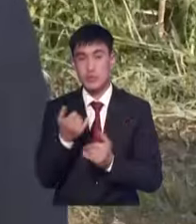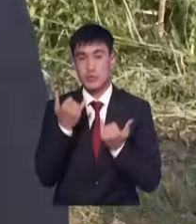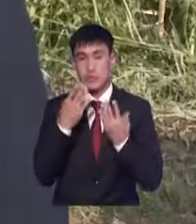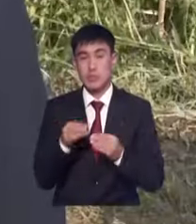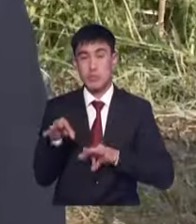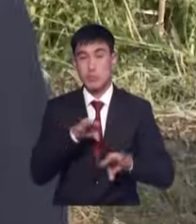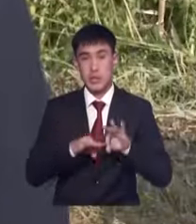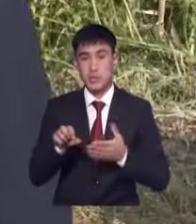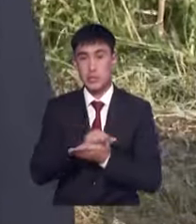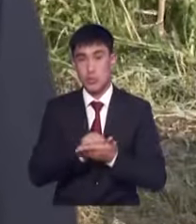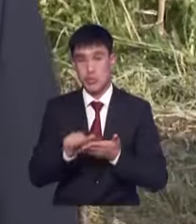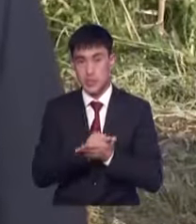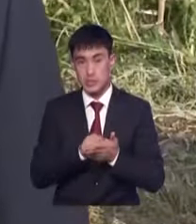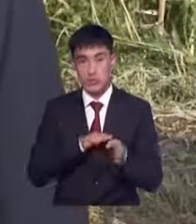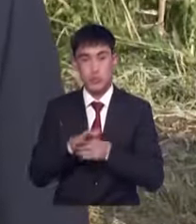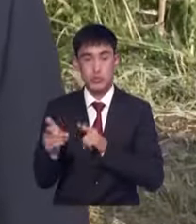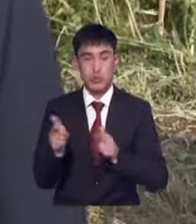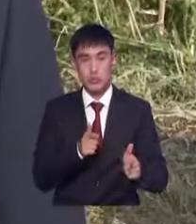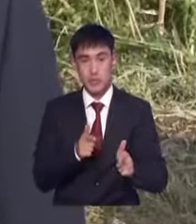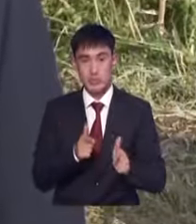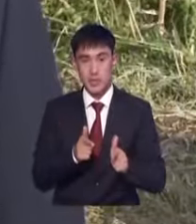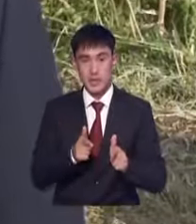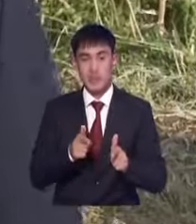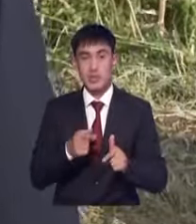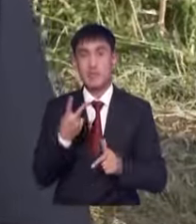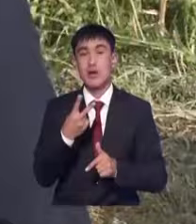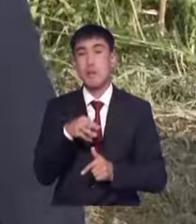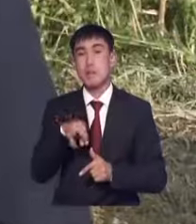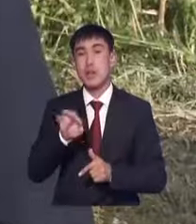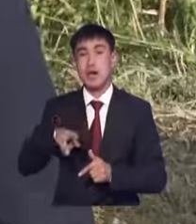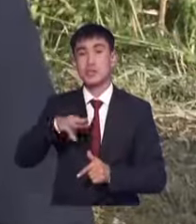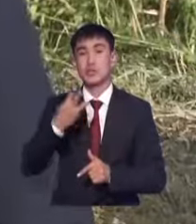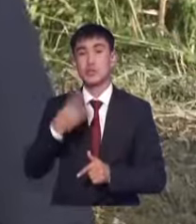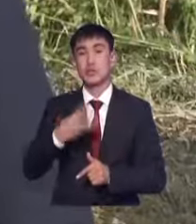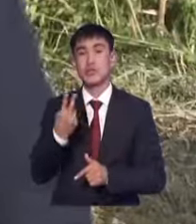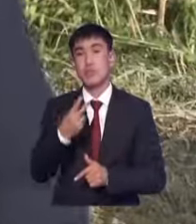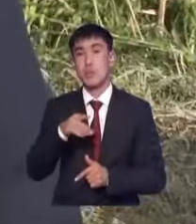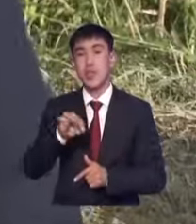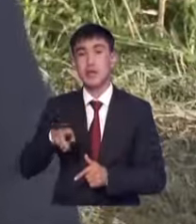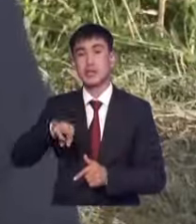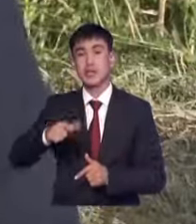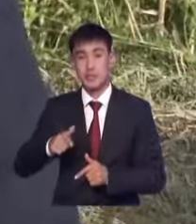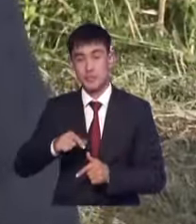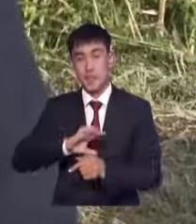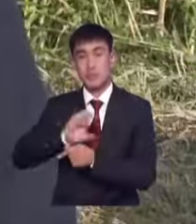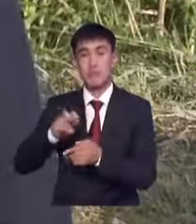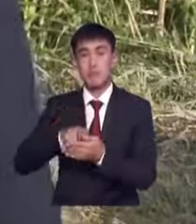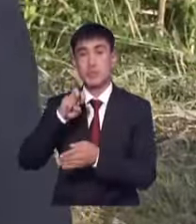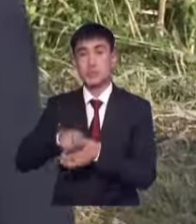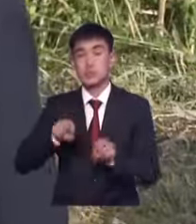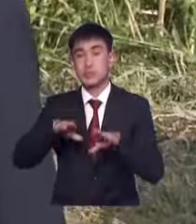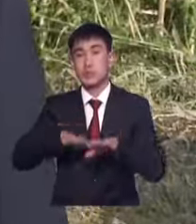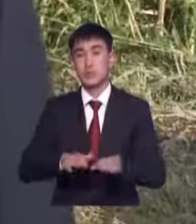сегодня проектно-сметная документация полностью готова и составляет 2 миллиарда 42 миллиона тенге. Мы отправили письмо в